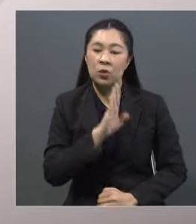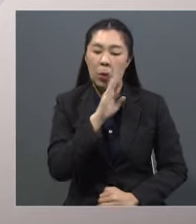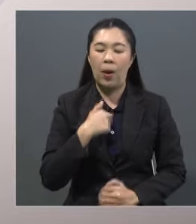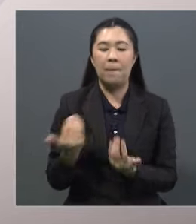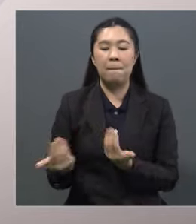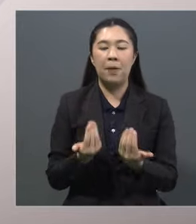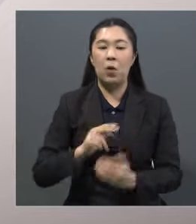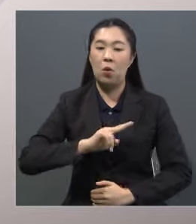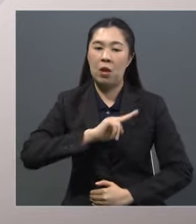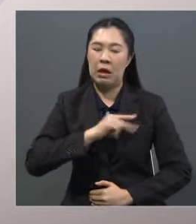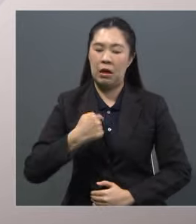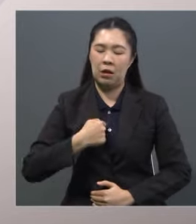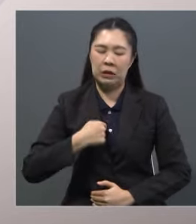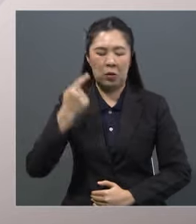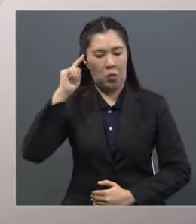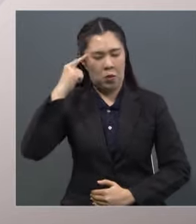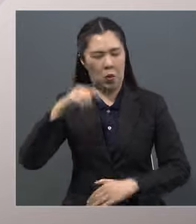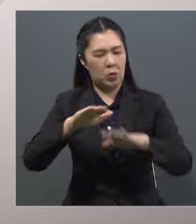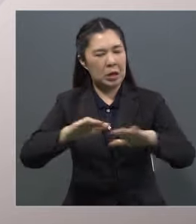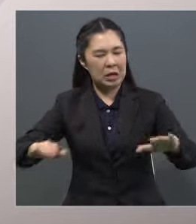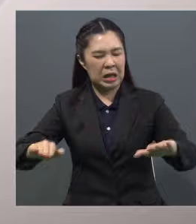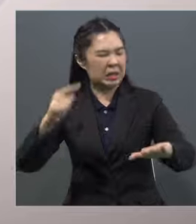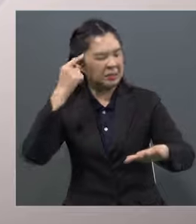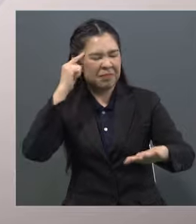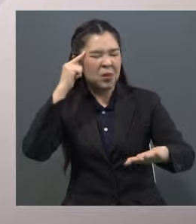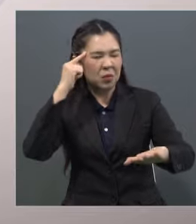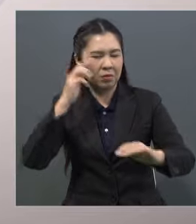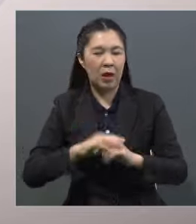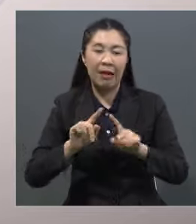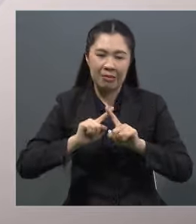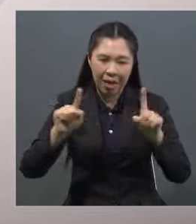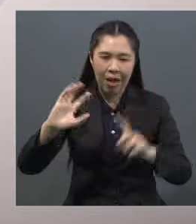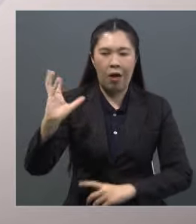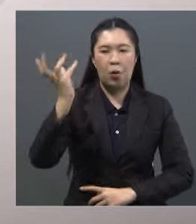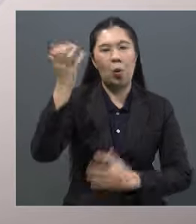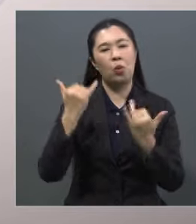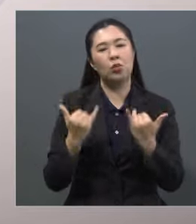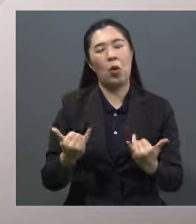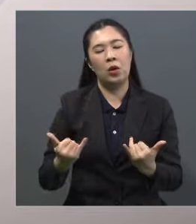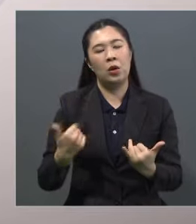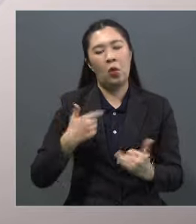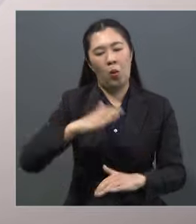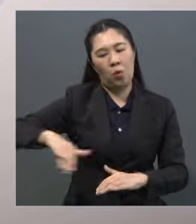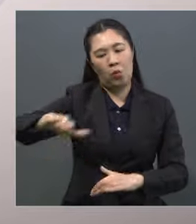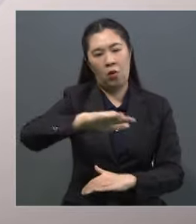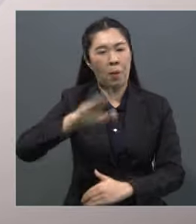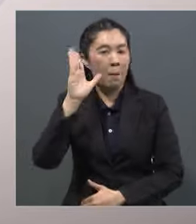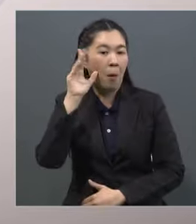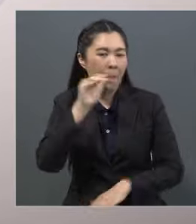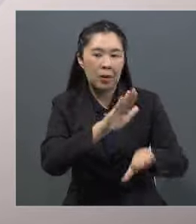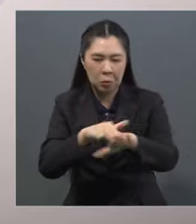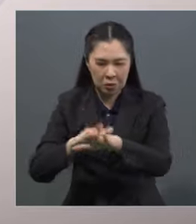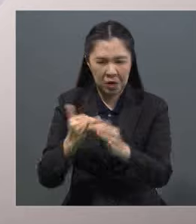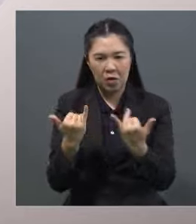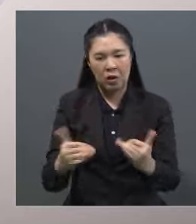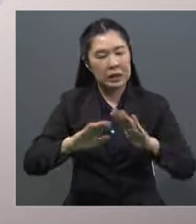องยังไม่คิดเลยว่าเด็กประถมจะรู้เรื่องเกี่ยวกับเรื่องของบุหรี่ไฟฟ้าแต่จริงๆในโลกมันเปลี่ยนไปแล้วต้องบอกพ่อแม่ผู้ปกครองนะคะว่าเด็กเนี่ยเข้าถึ